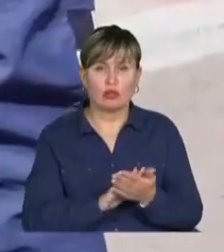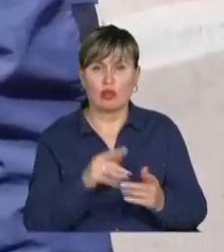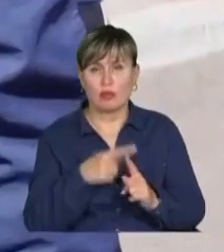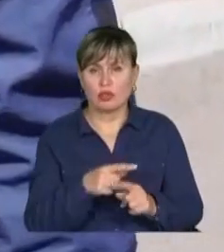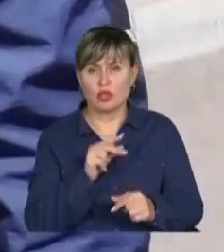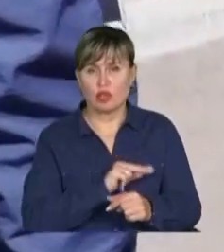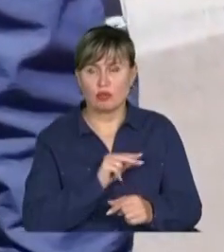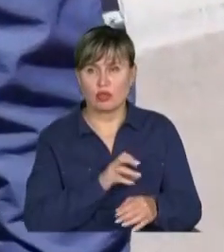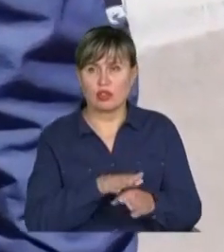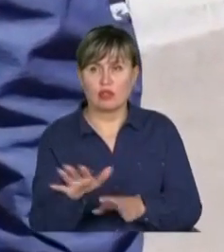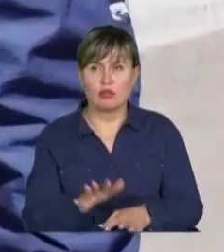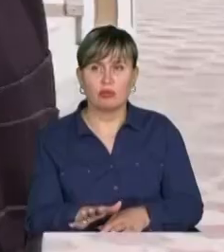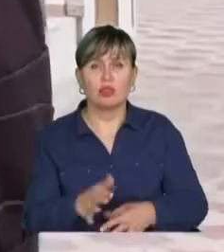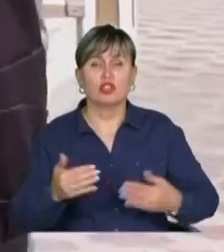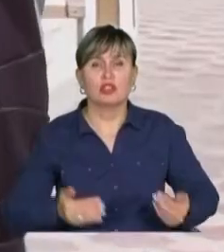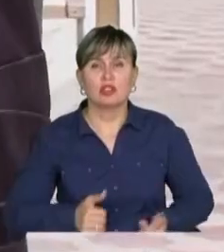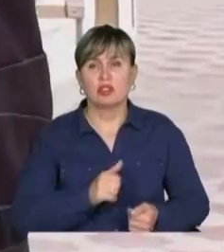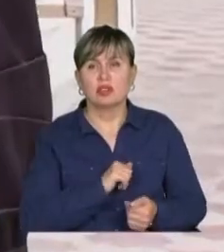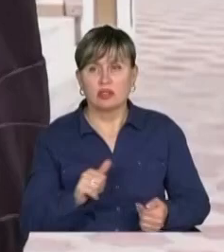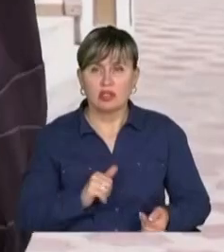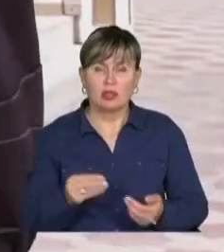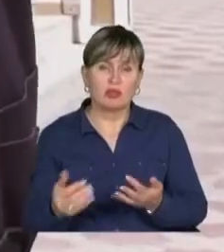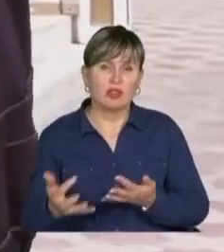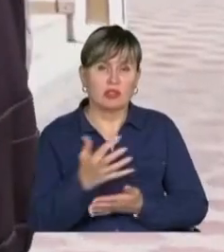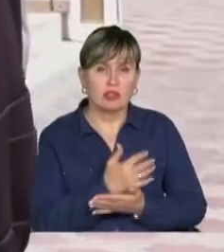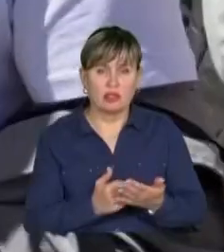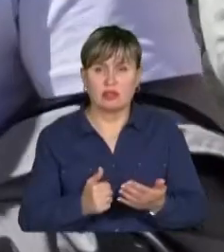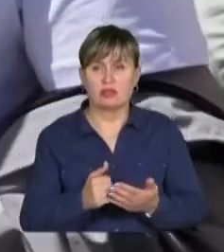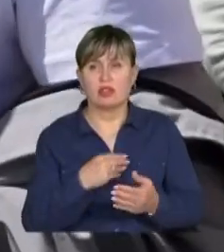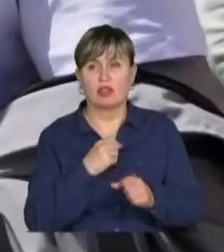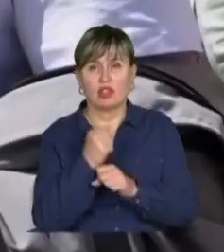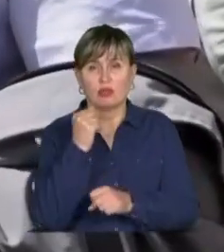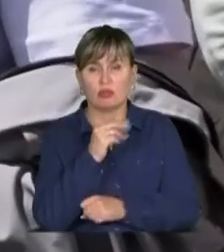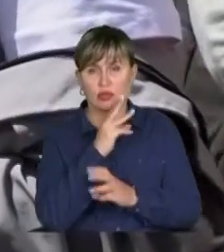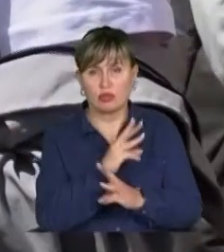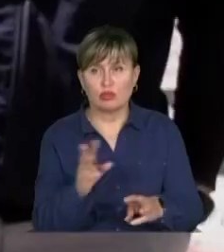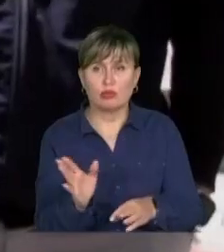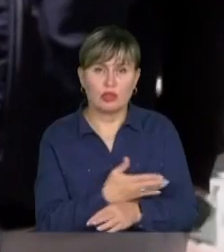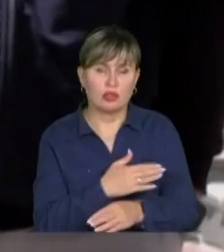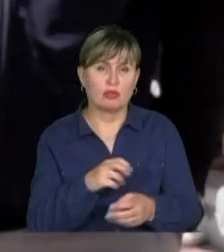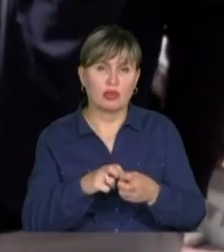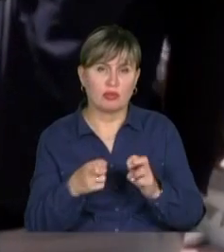не заметили. До этого жители сами собирали средства, нанимали рабочих и пытались устранить проблемы.